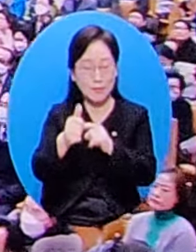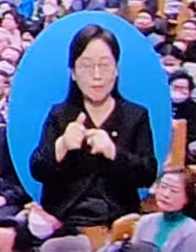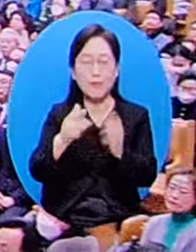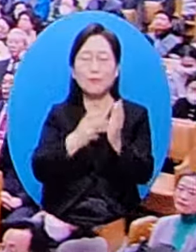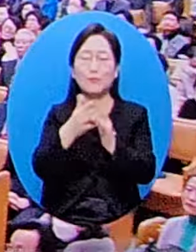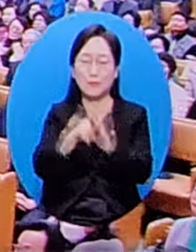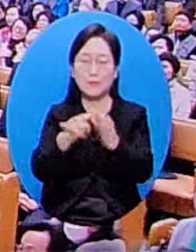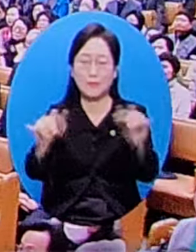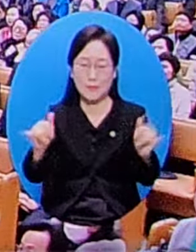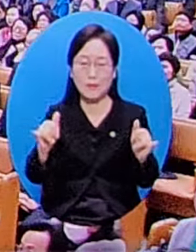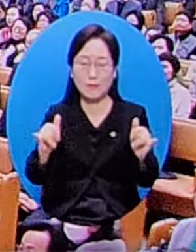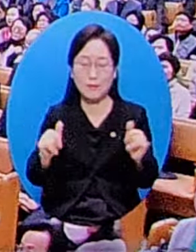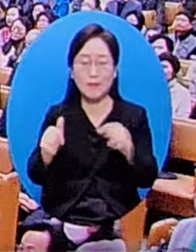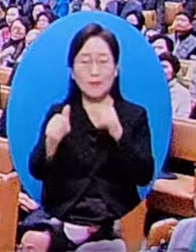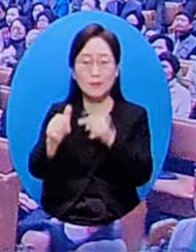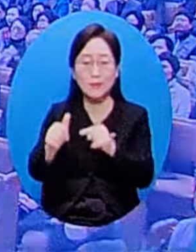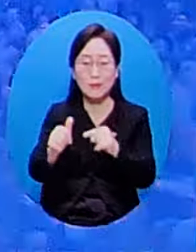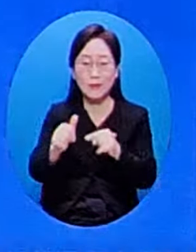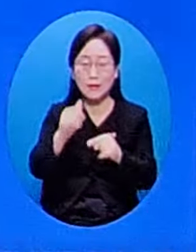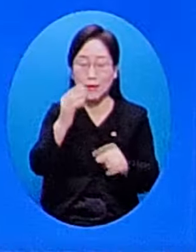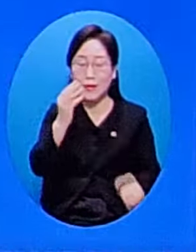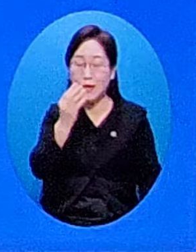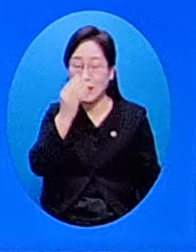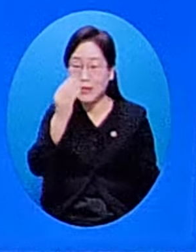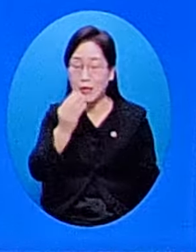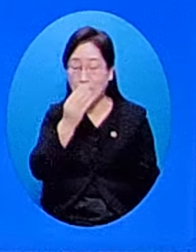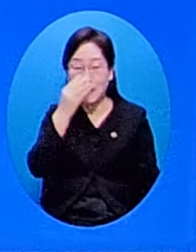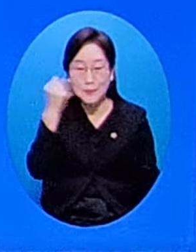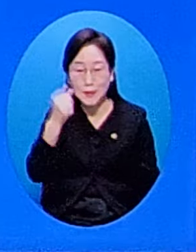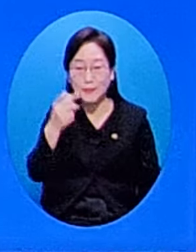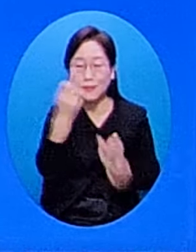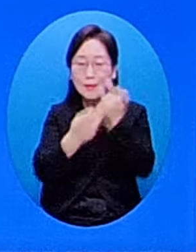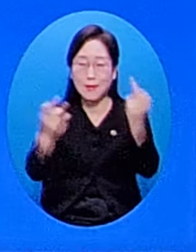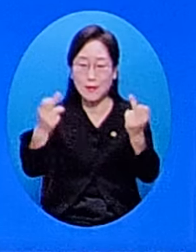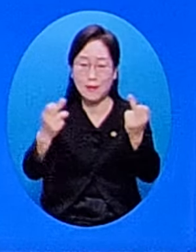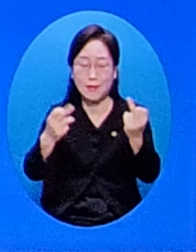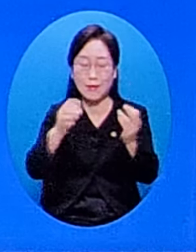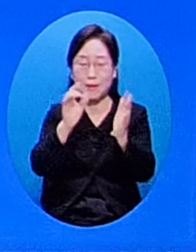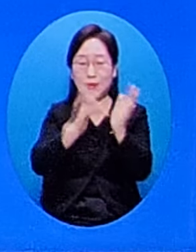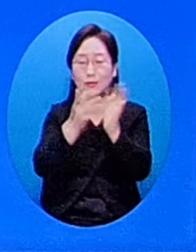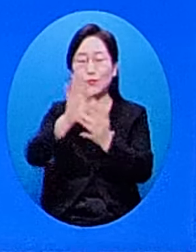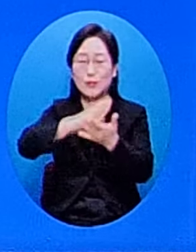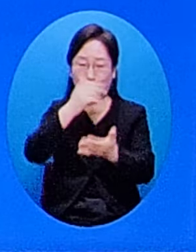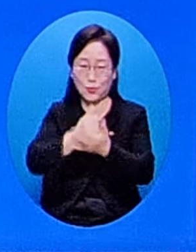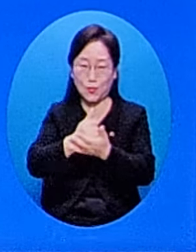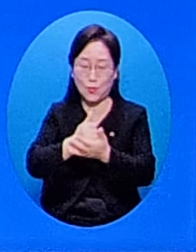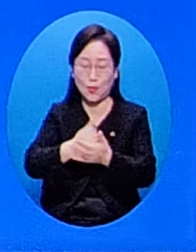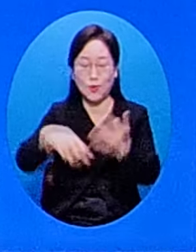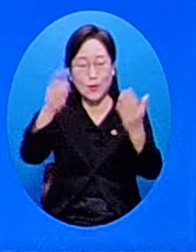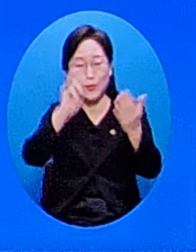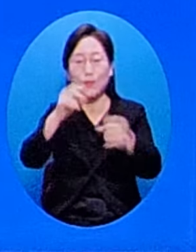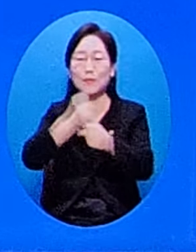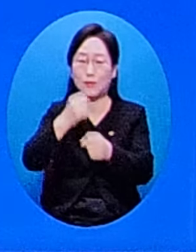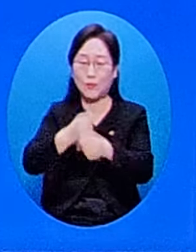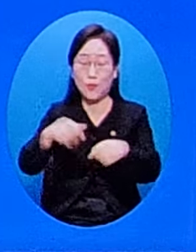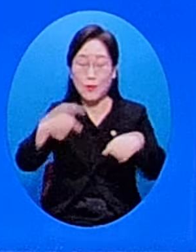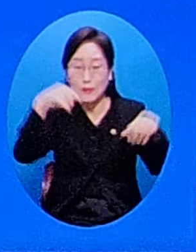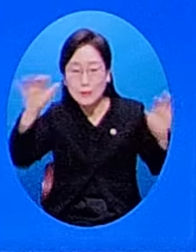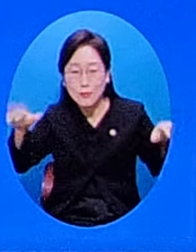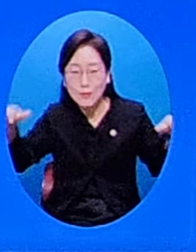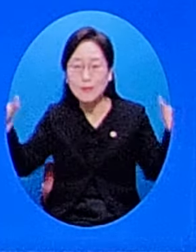그분이 감람산에 그리스도라는 오라토리오를 졌는데 거기서 나오는 천사협장이 오늘 여러분이